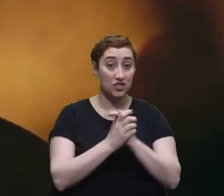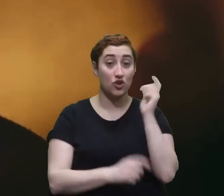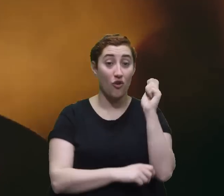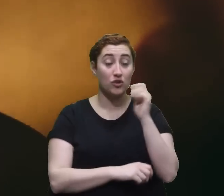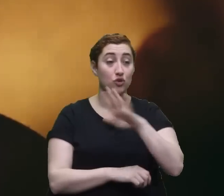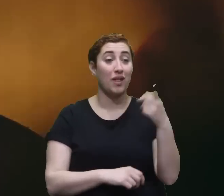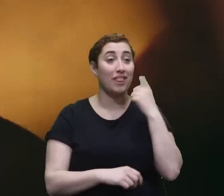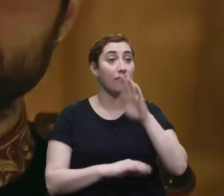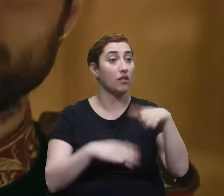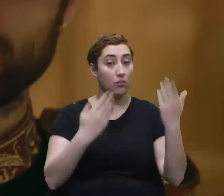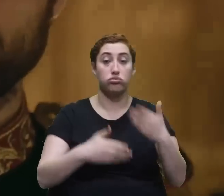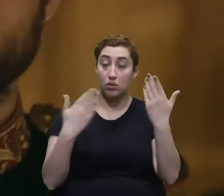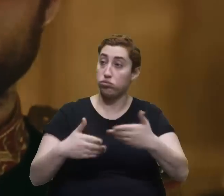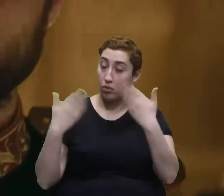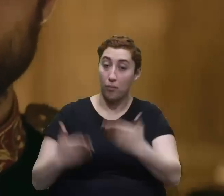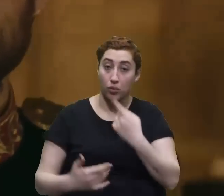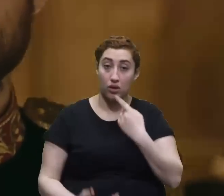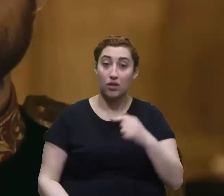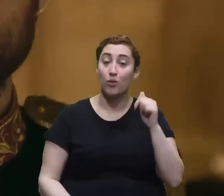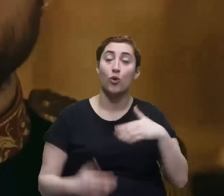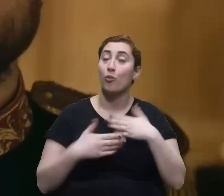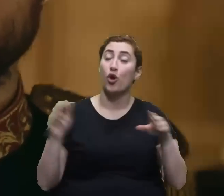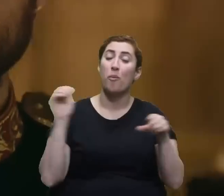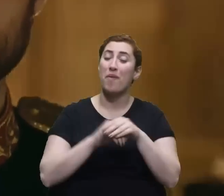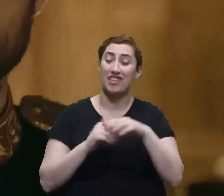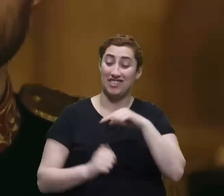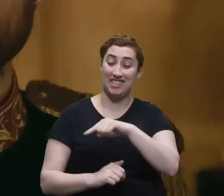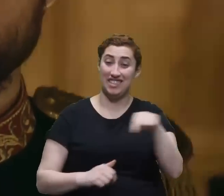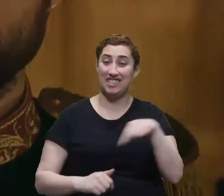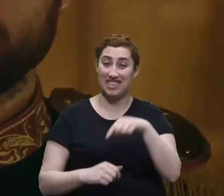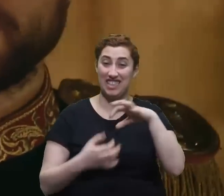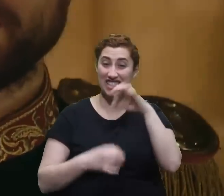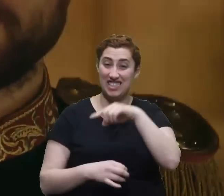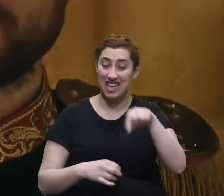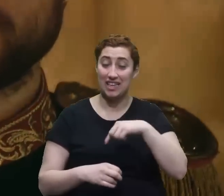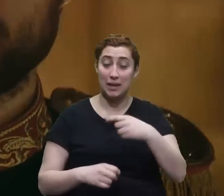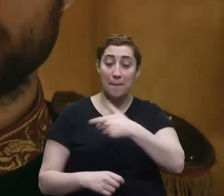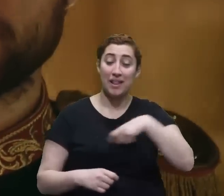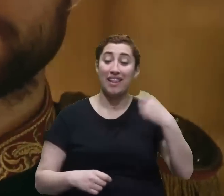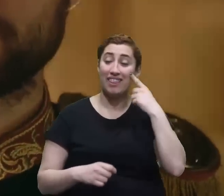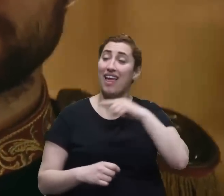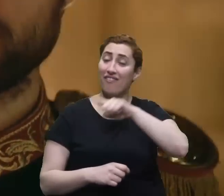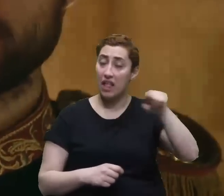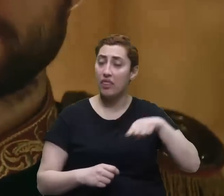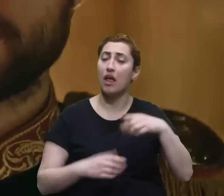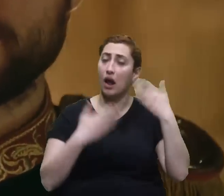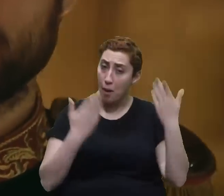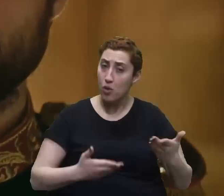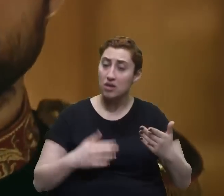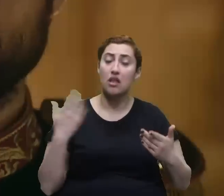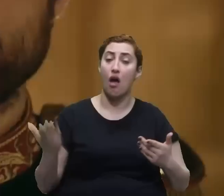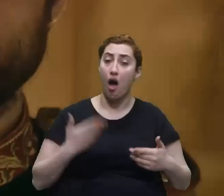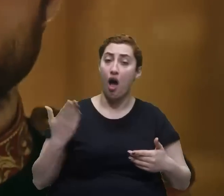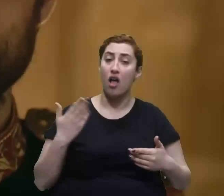tüm devletler evet dedi. Bu yüce meclis melunları milli devletlere rağmen